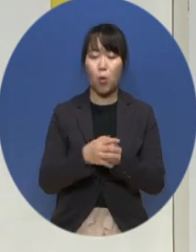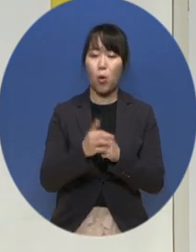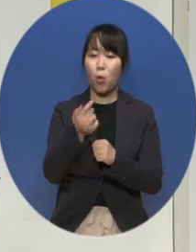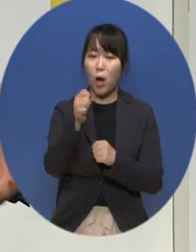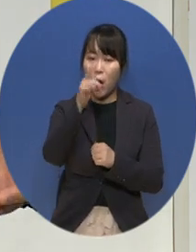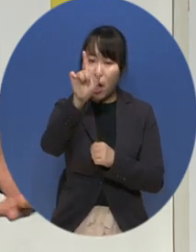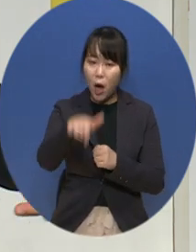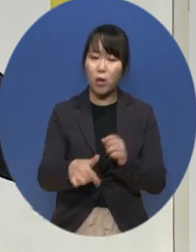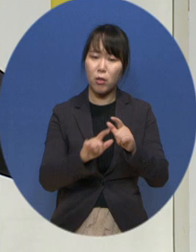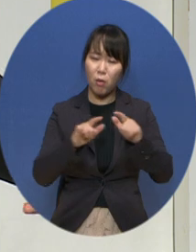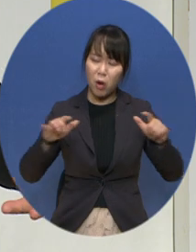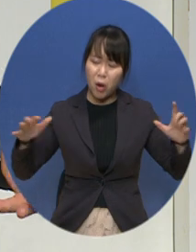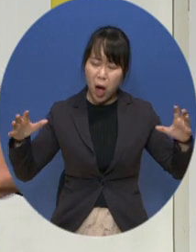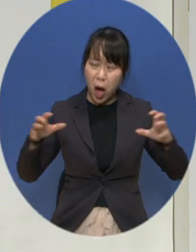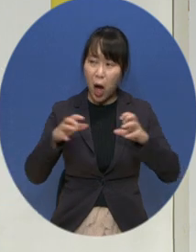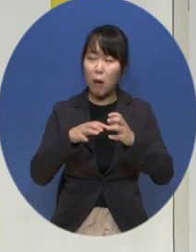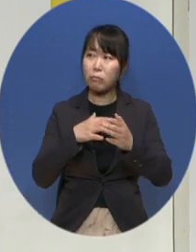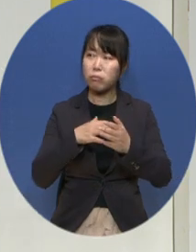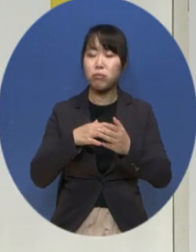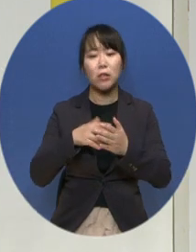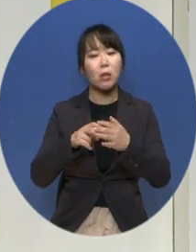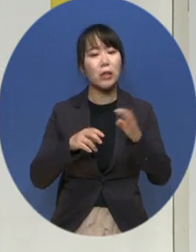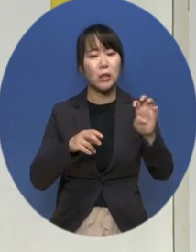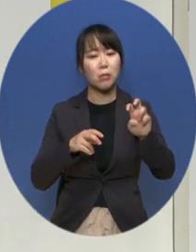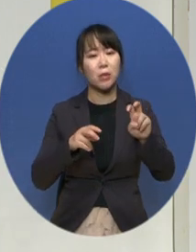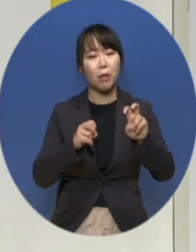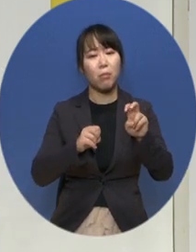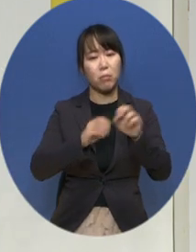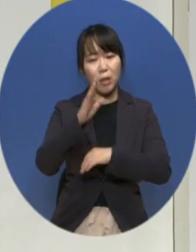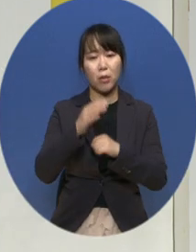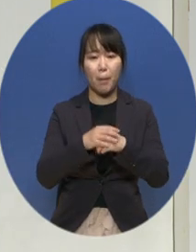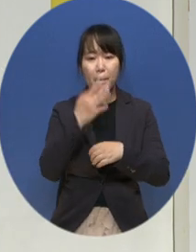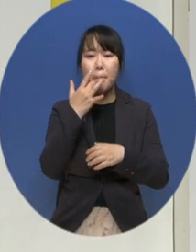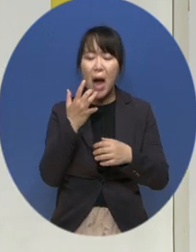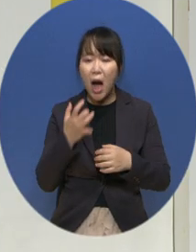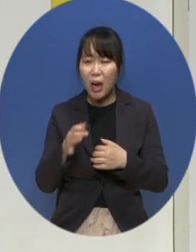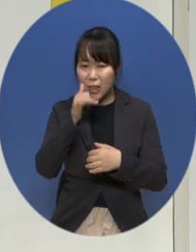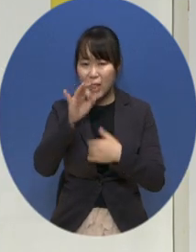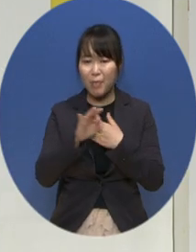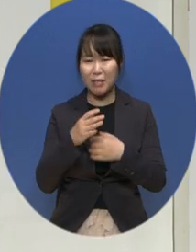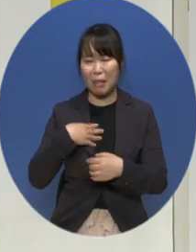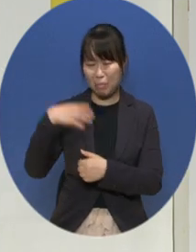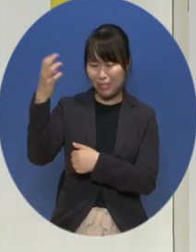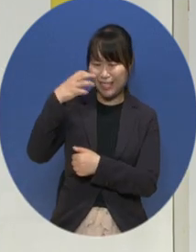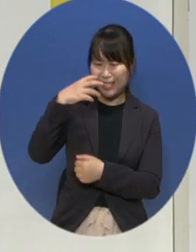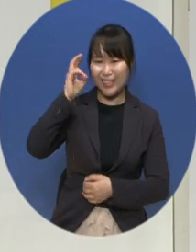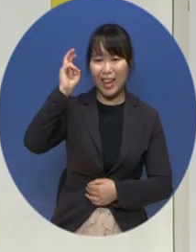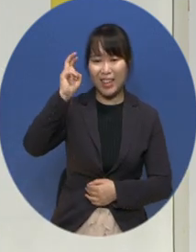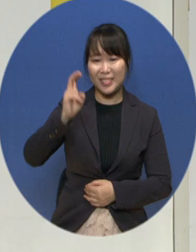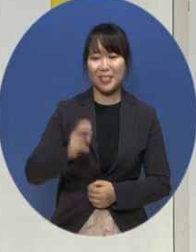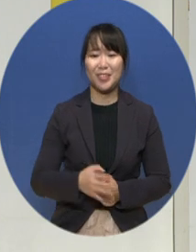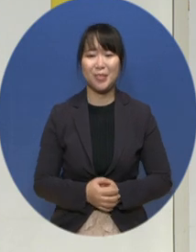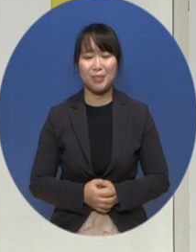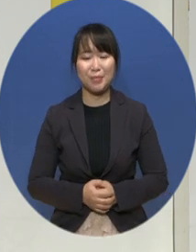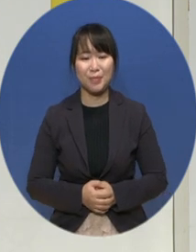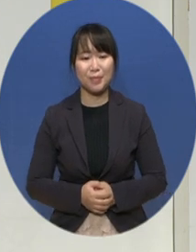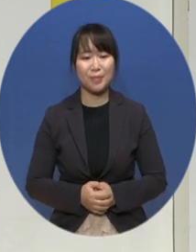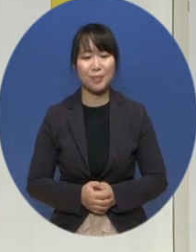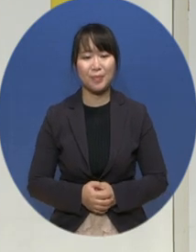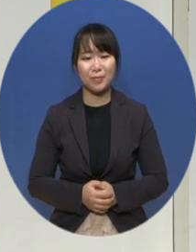뭐 뭐 하니 10여개 됩니다 요즘 빠진 중 본 니나의 그이 분들한테 꾸지람 될텐데 1 에